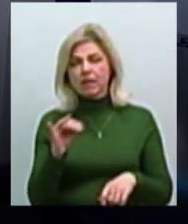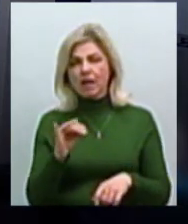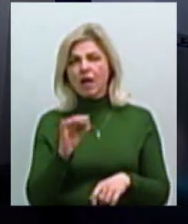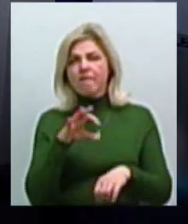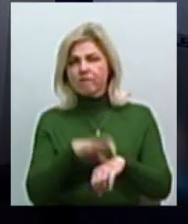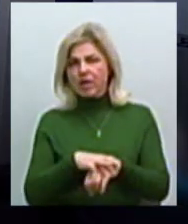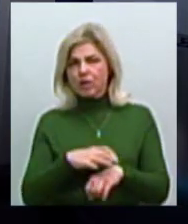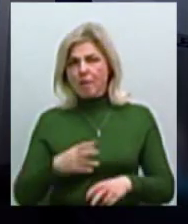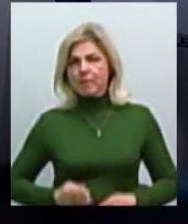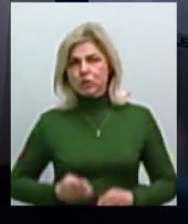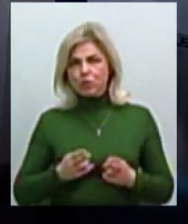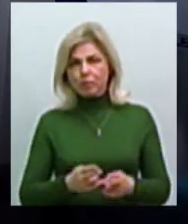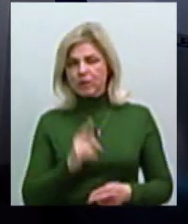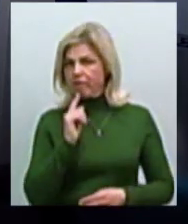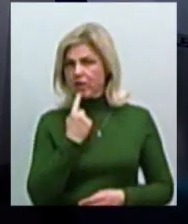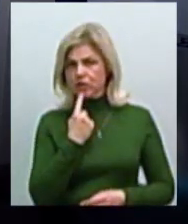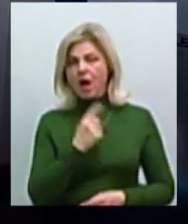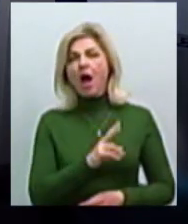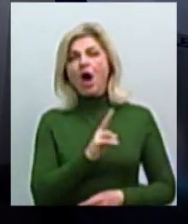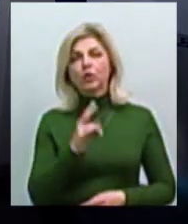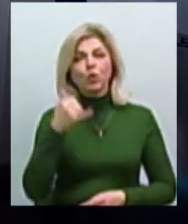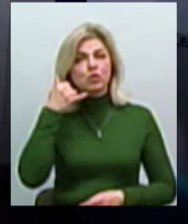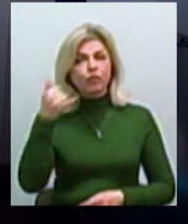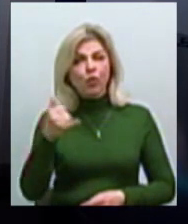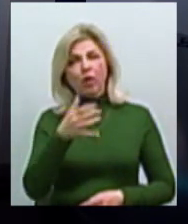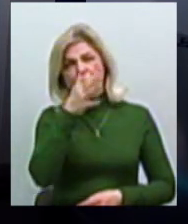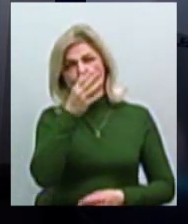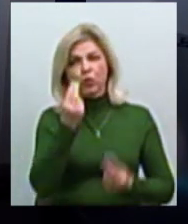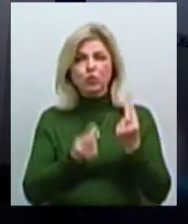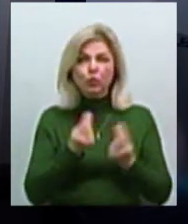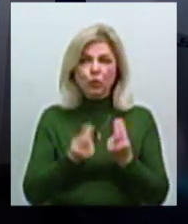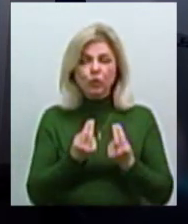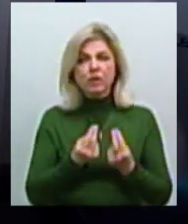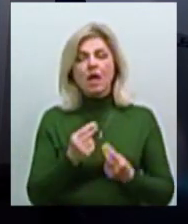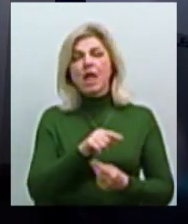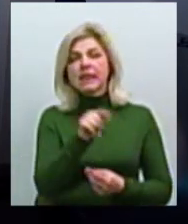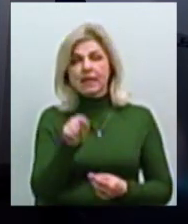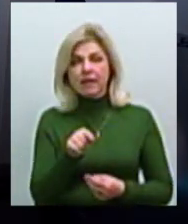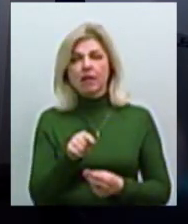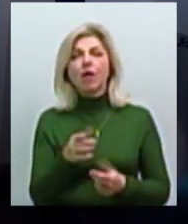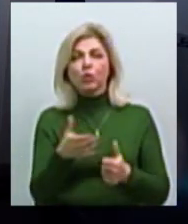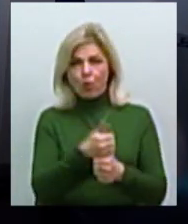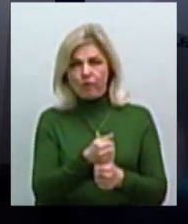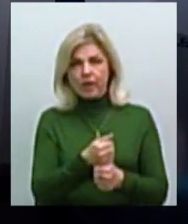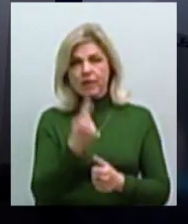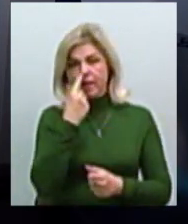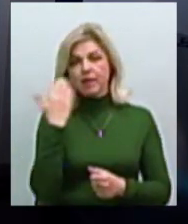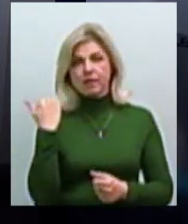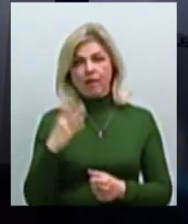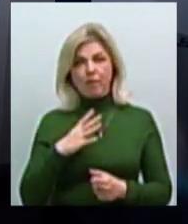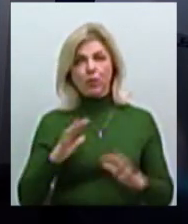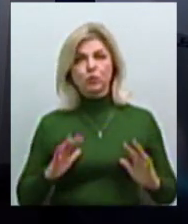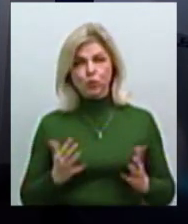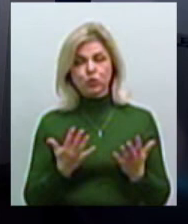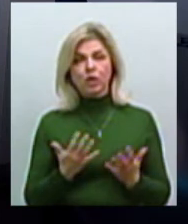злочинця. А ті, хто дзвонять з телефонів, шуткують, тих в основному ловлять. Недавно був случай,